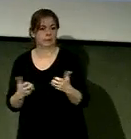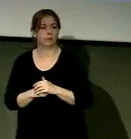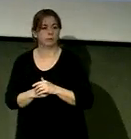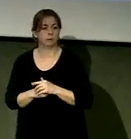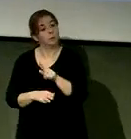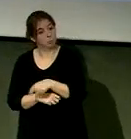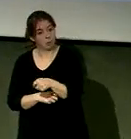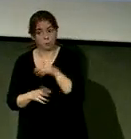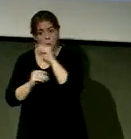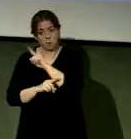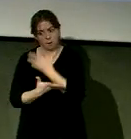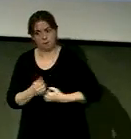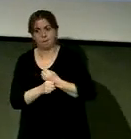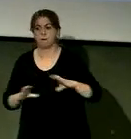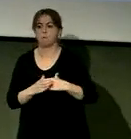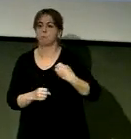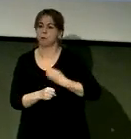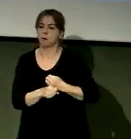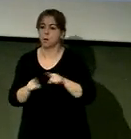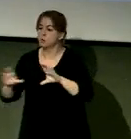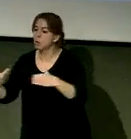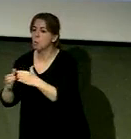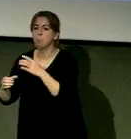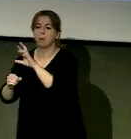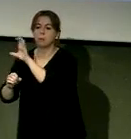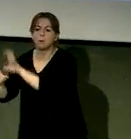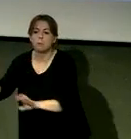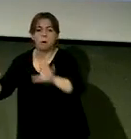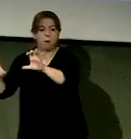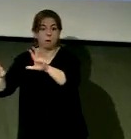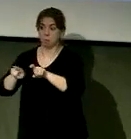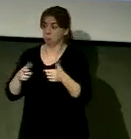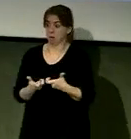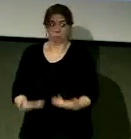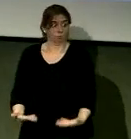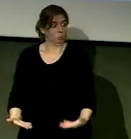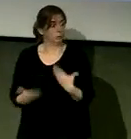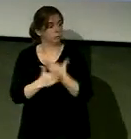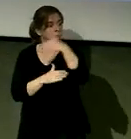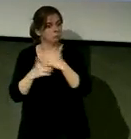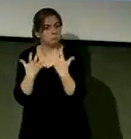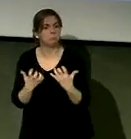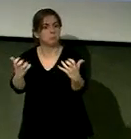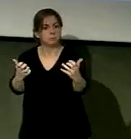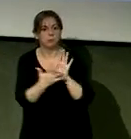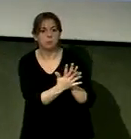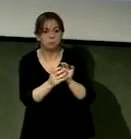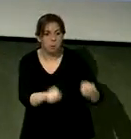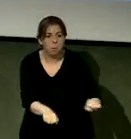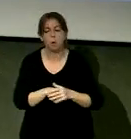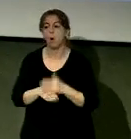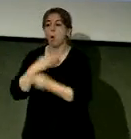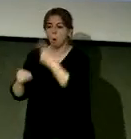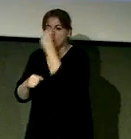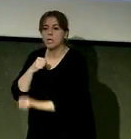de travail et des groupes territoriaux. Des rencontres telles celles d'aujourd'hui, des innovations telles les